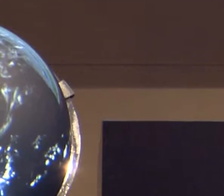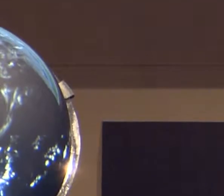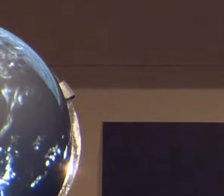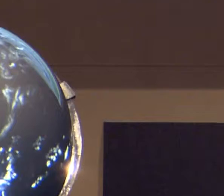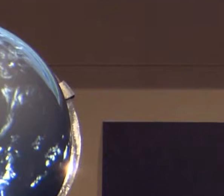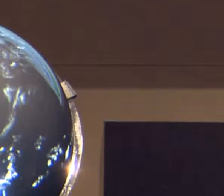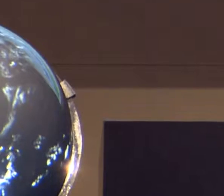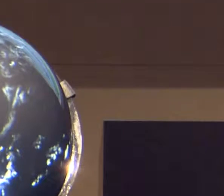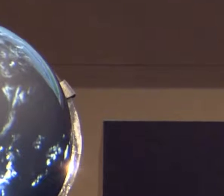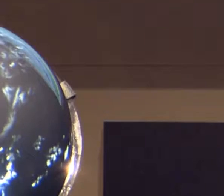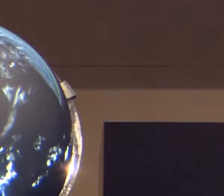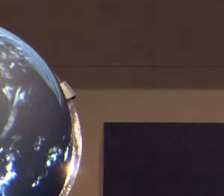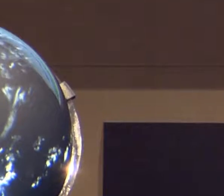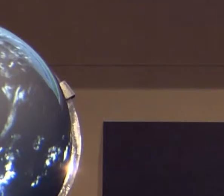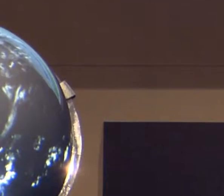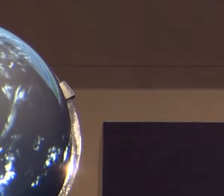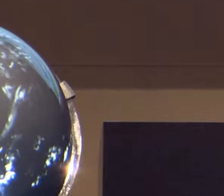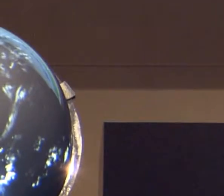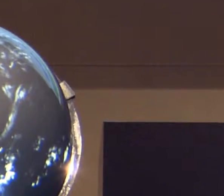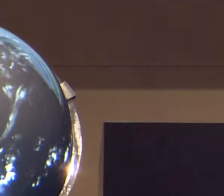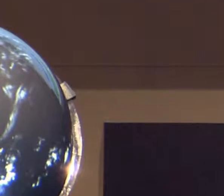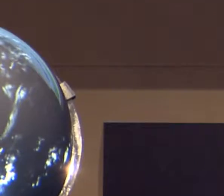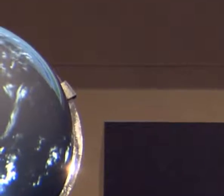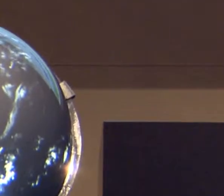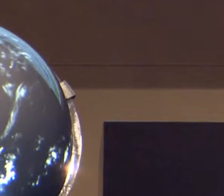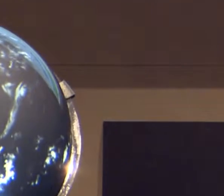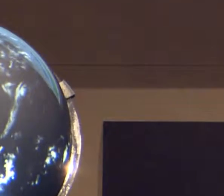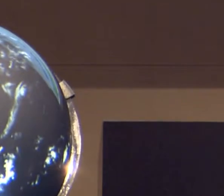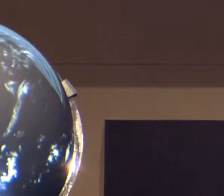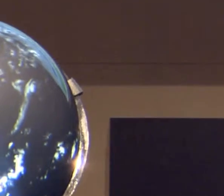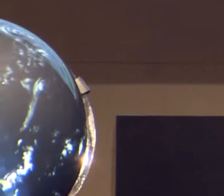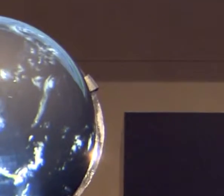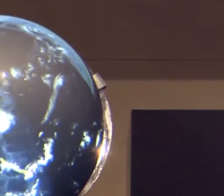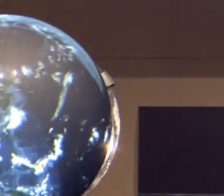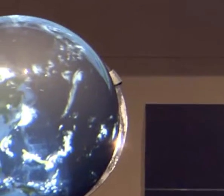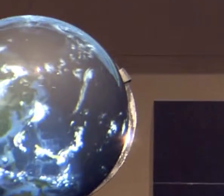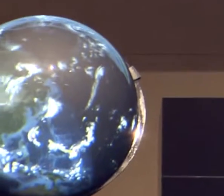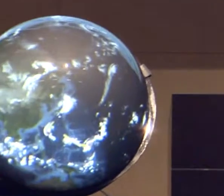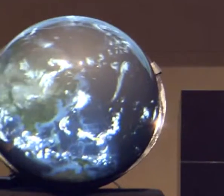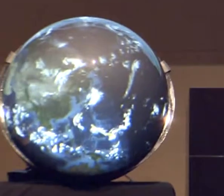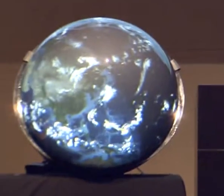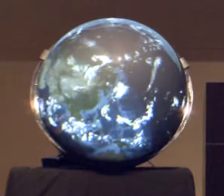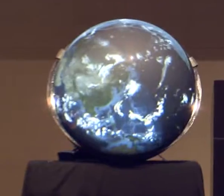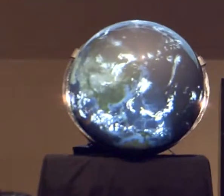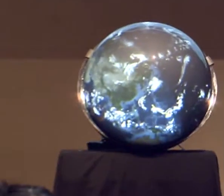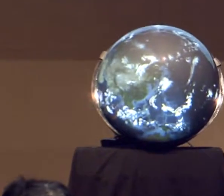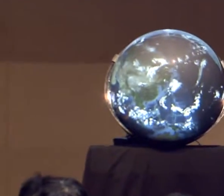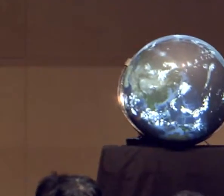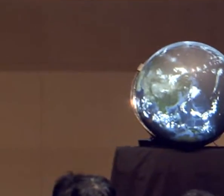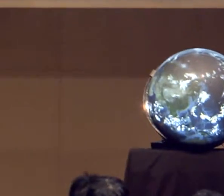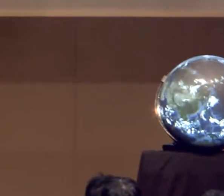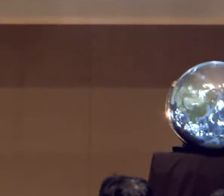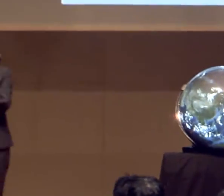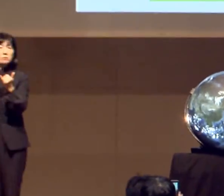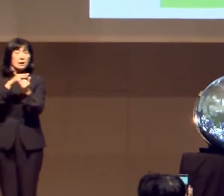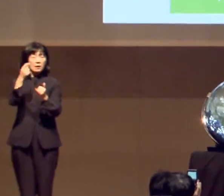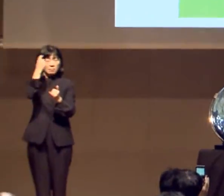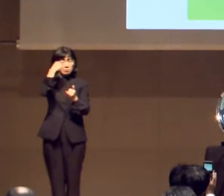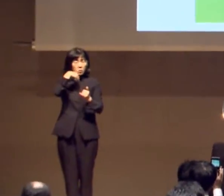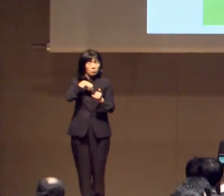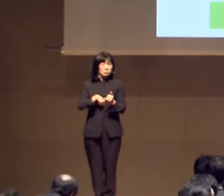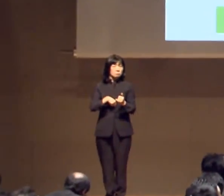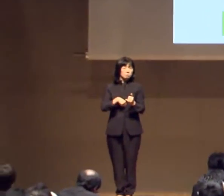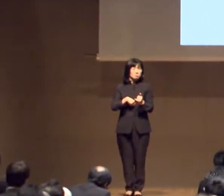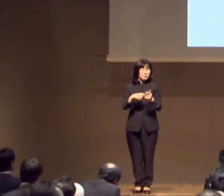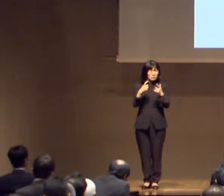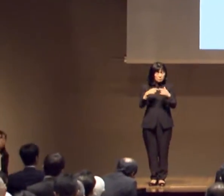っております。現在の、広島市の防災対策は、これらの、災害を教訓にし、常に検証